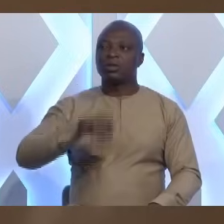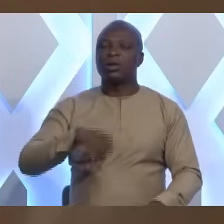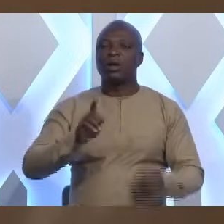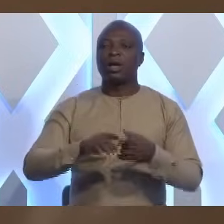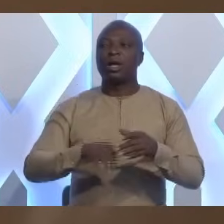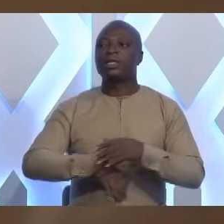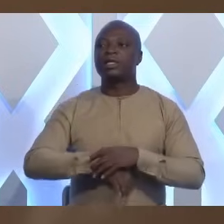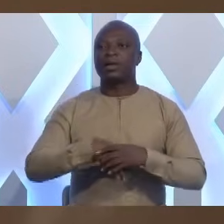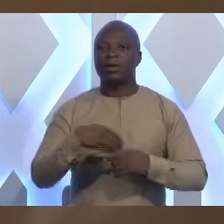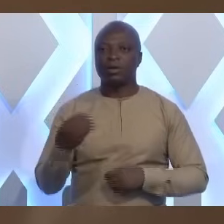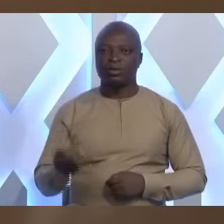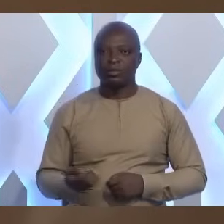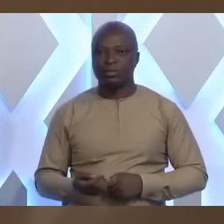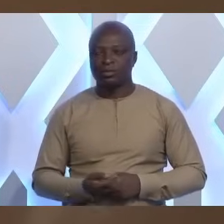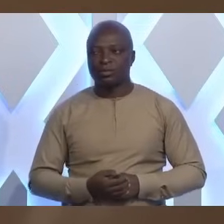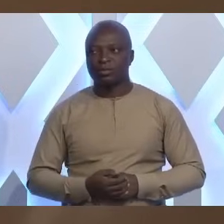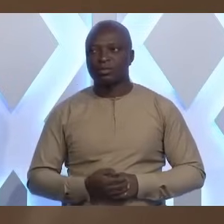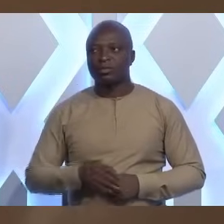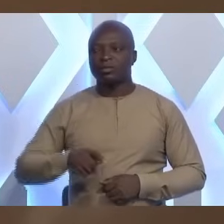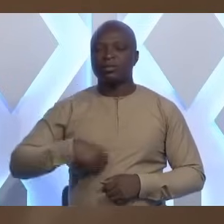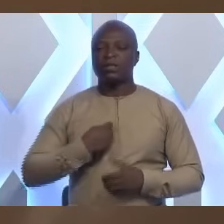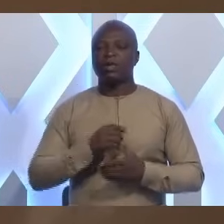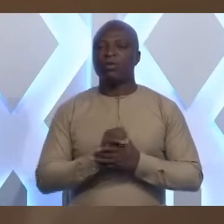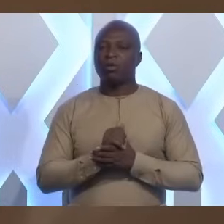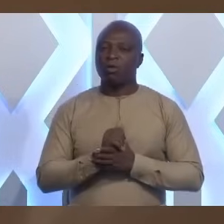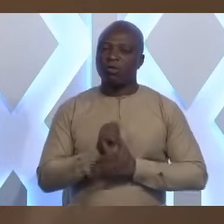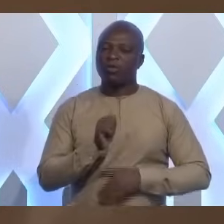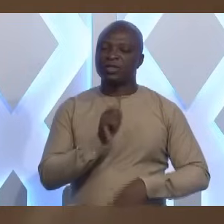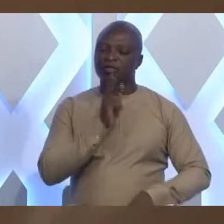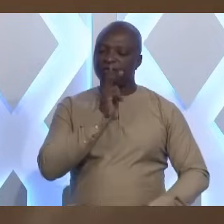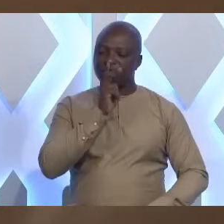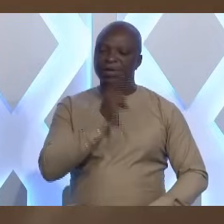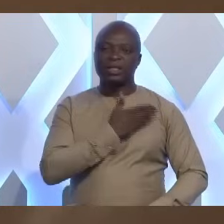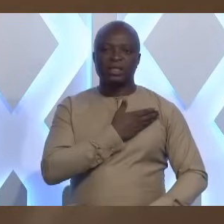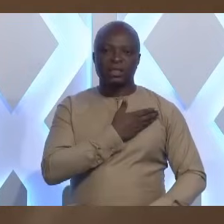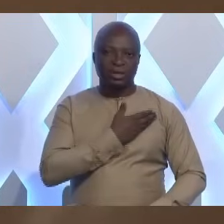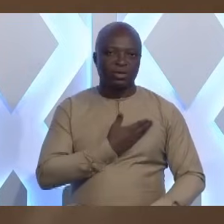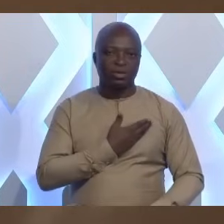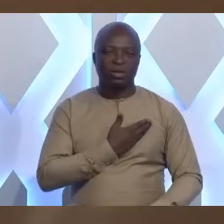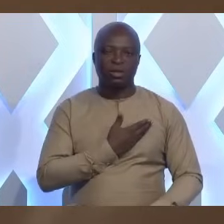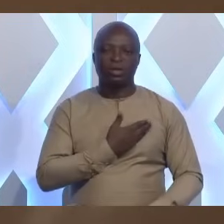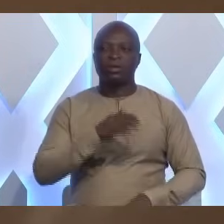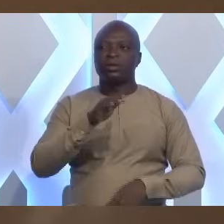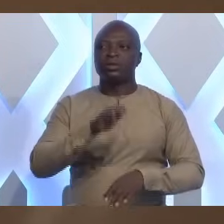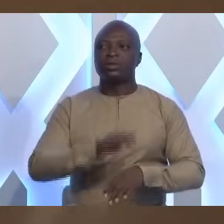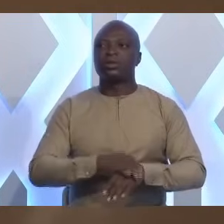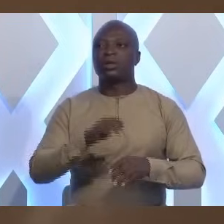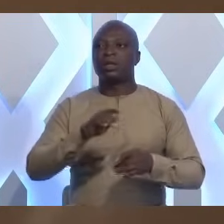l'extérieur, nous comptons fort heureusement sur des